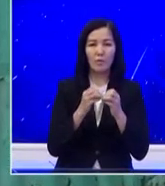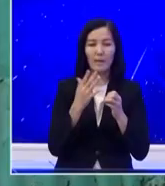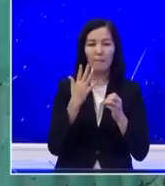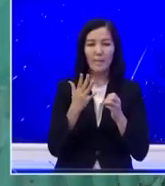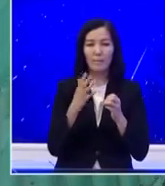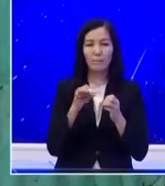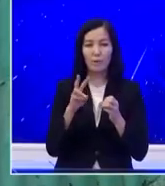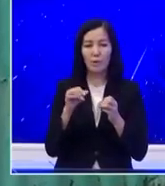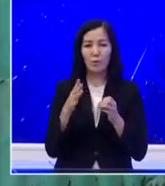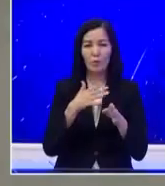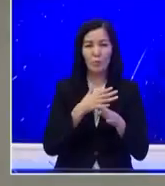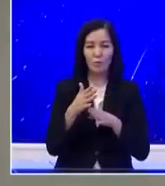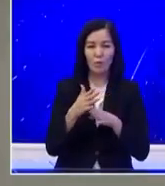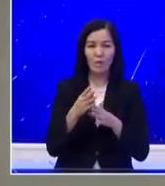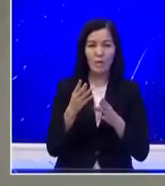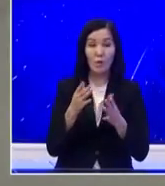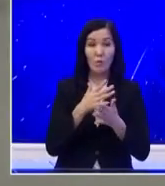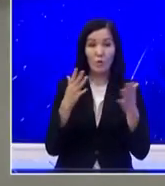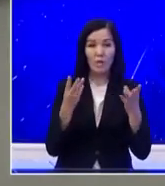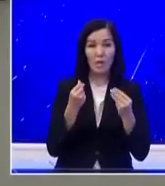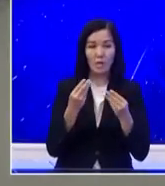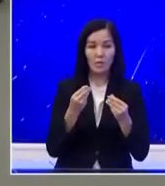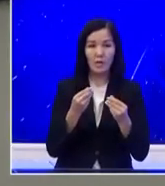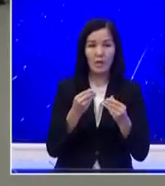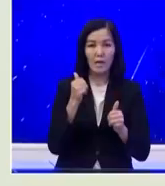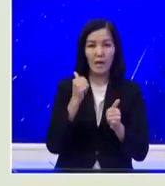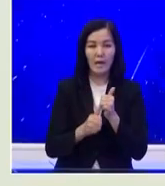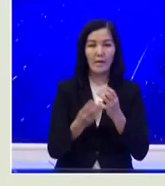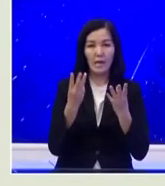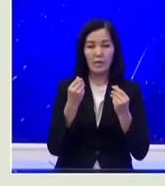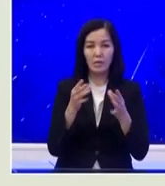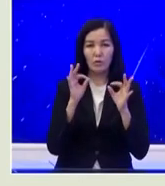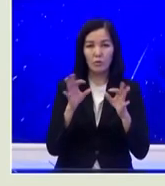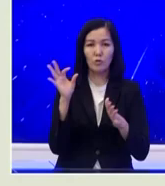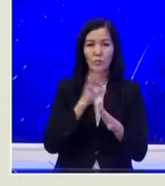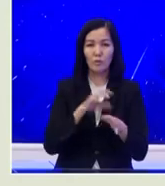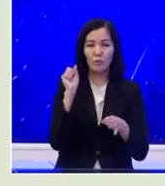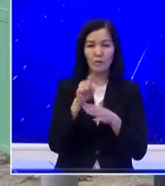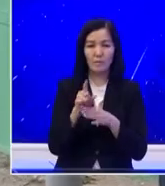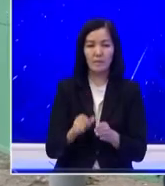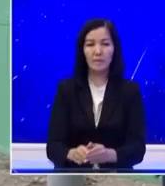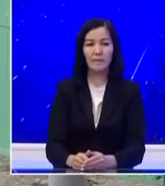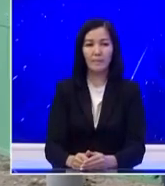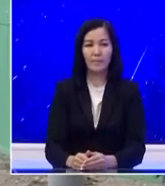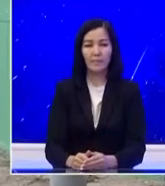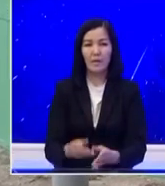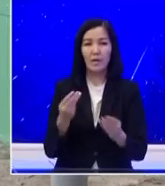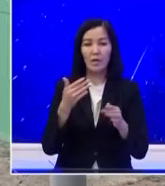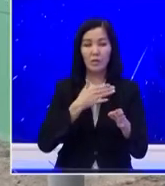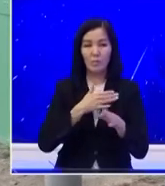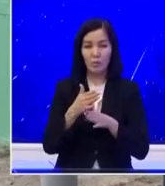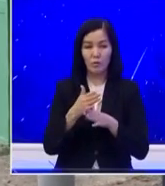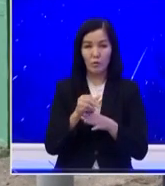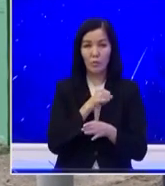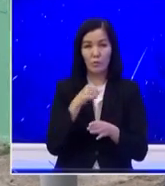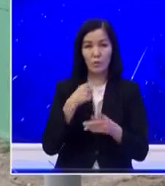миллион теңге берілген. Аз қаржы емес. Ләззат Мақатұлы әр тиынды тиімді жұмсауды тапсырды. Ақша бөлінді ғой, өздерің